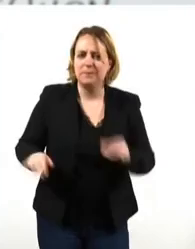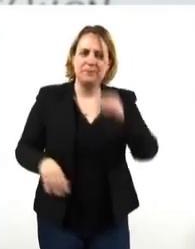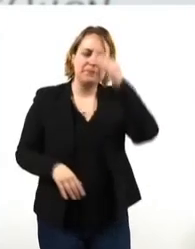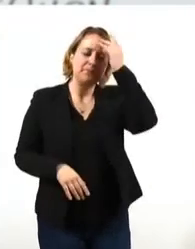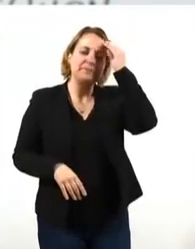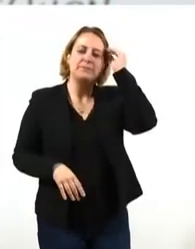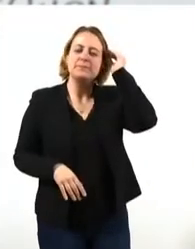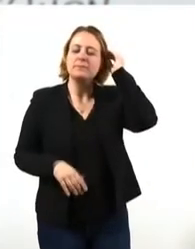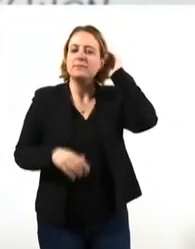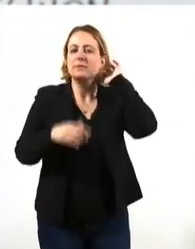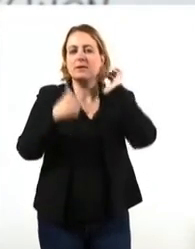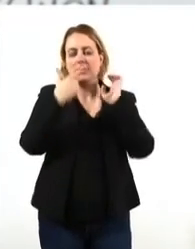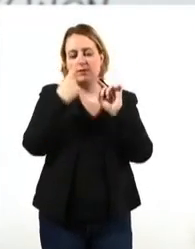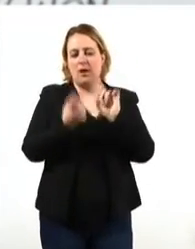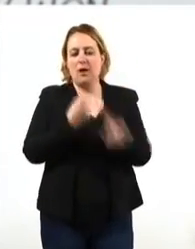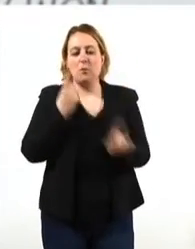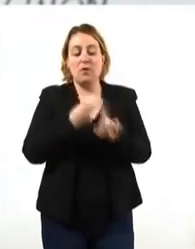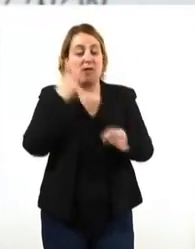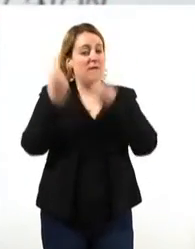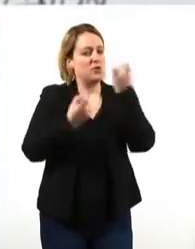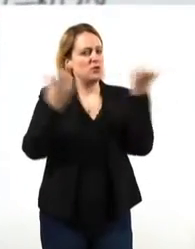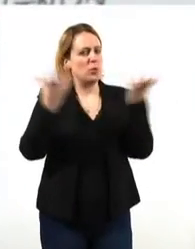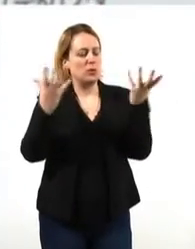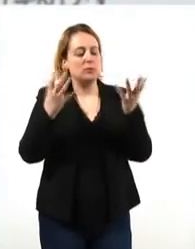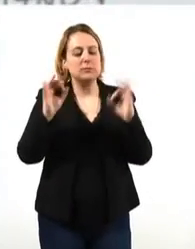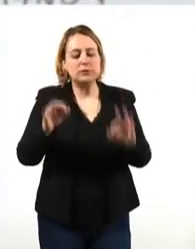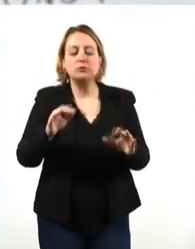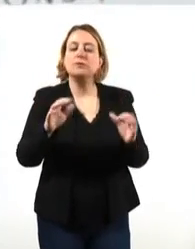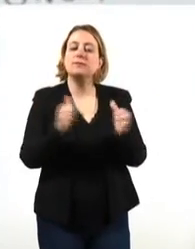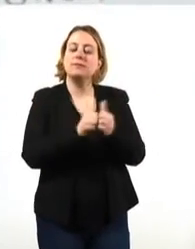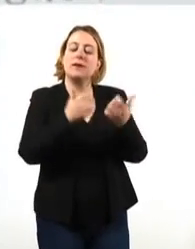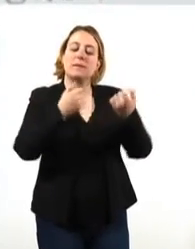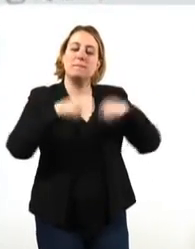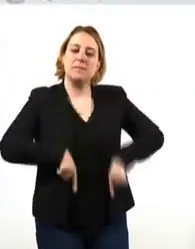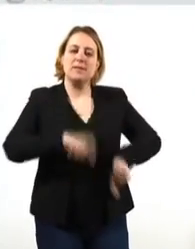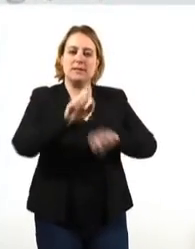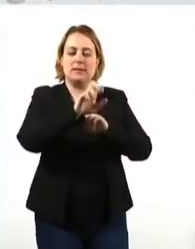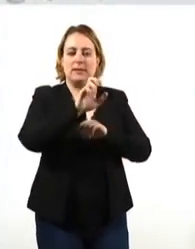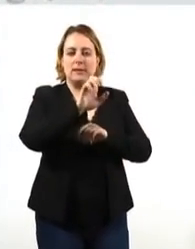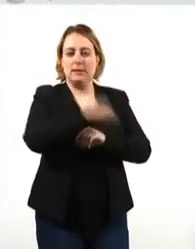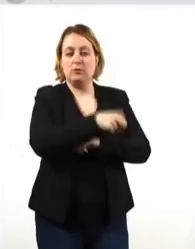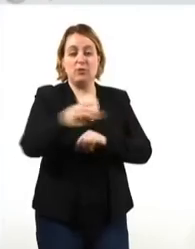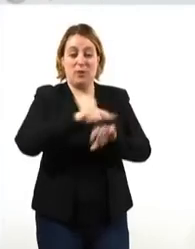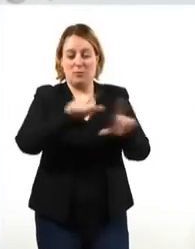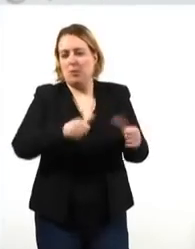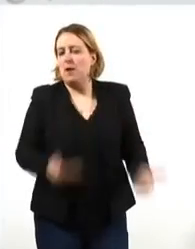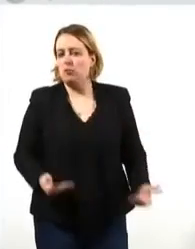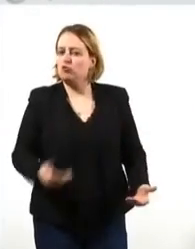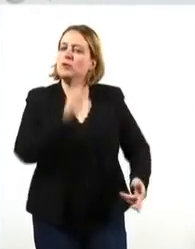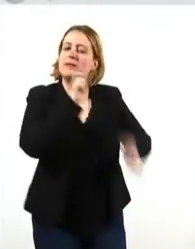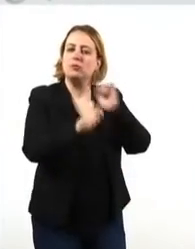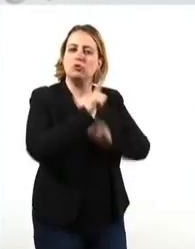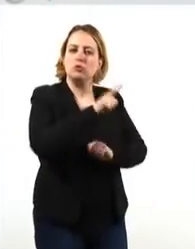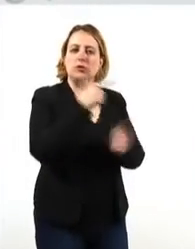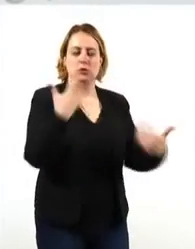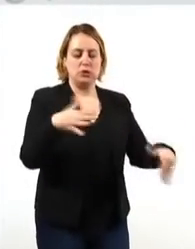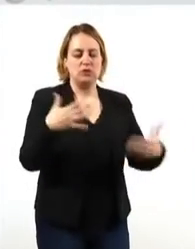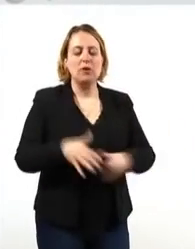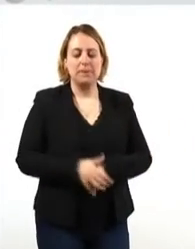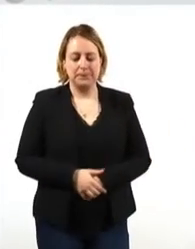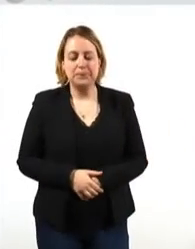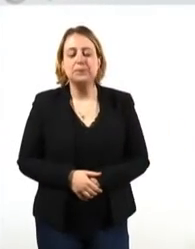Moi, je pense qu'il faut qu'on réfléchisse, y compris, mais on en a parlé avec le ministre de l'Éducation nationale, qui n'est pas là aujourd'hui, mais effectivement, Sarah